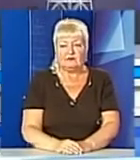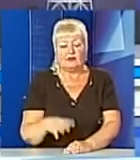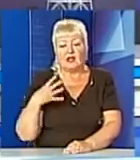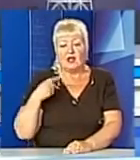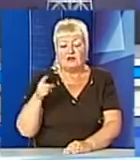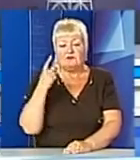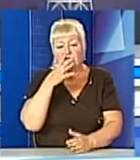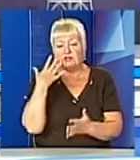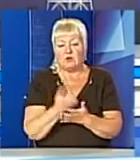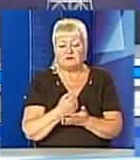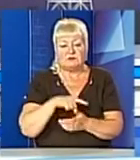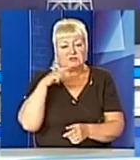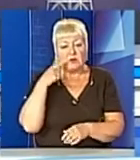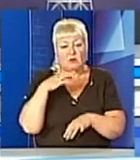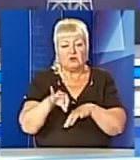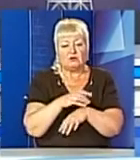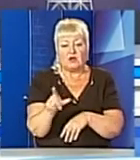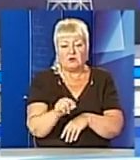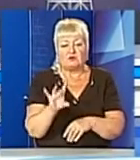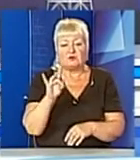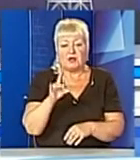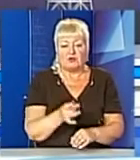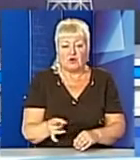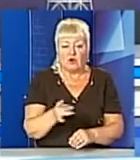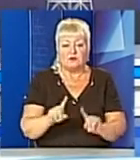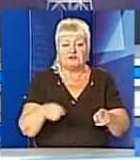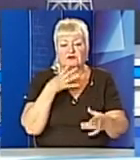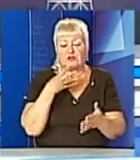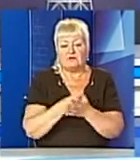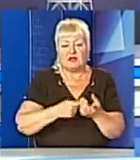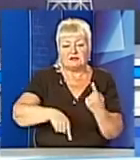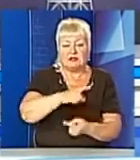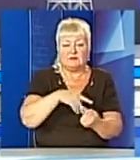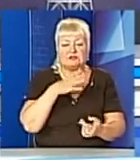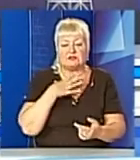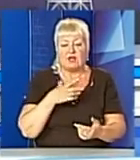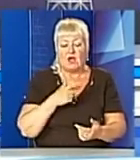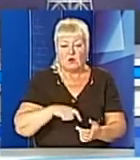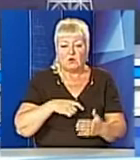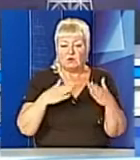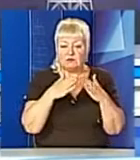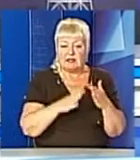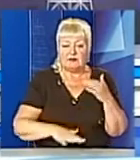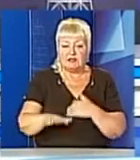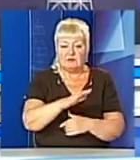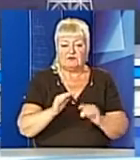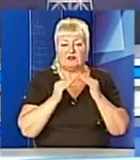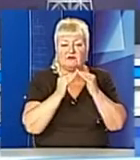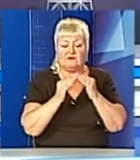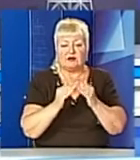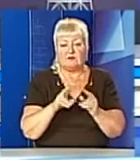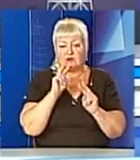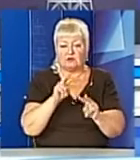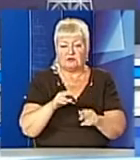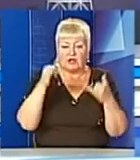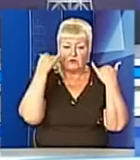Львівщина успішна. Молоде подружжя із Дрогобичини створило власний бізнес у себе на подвір'ї. Фермери отримують поголів'я худоби